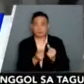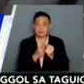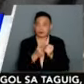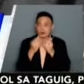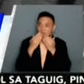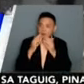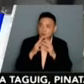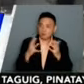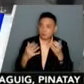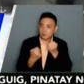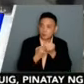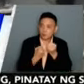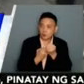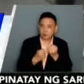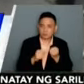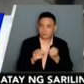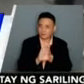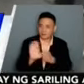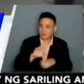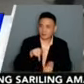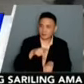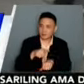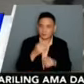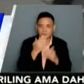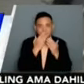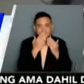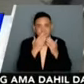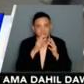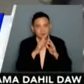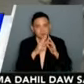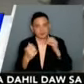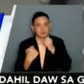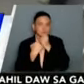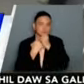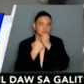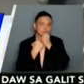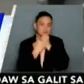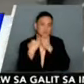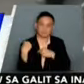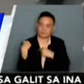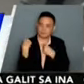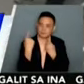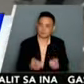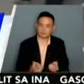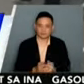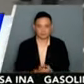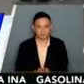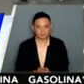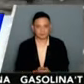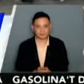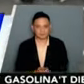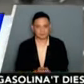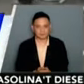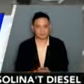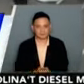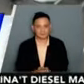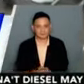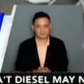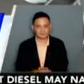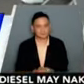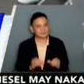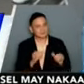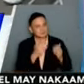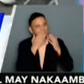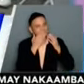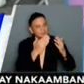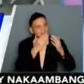Pilipinas. Napapasalamat po ako sa walang sawang pag-suporta po sa akin. Tapos, ay, mabubati na happy birthday sa'yo. Ano gusto mo sabihin? Thank you so much po sa mga